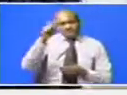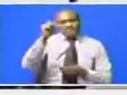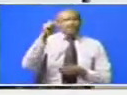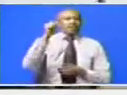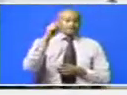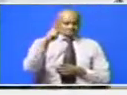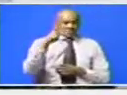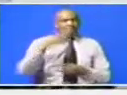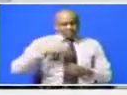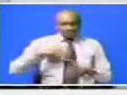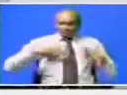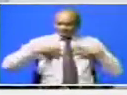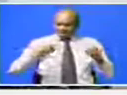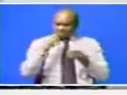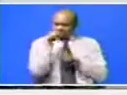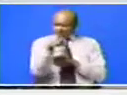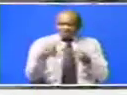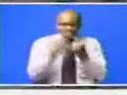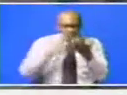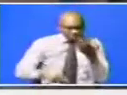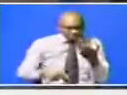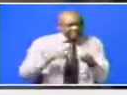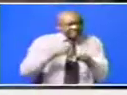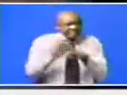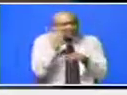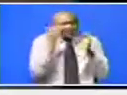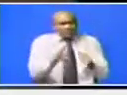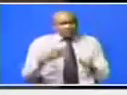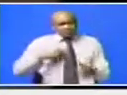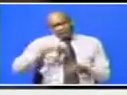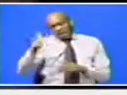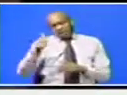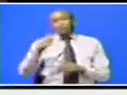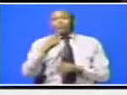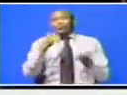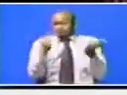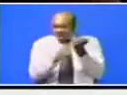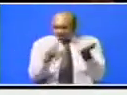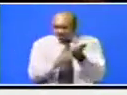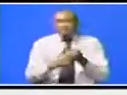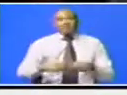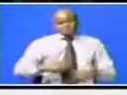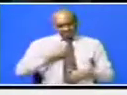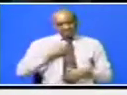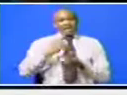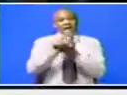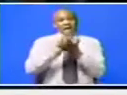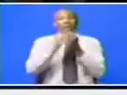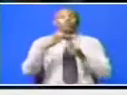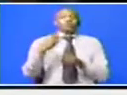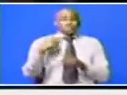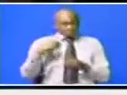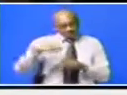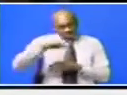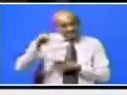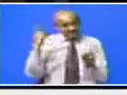wa afya wanadai kisa hiki kiliripotiwa baada ya mgonjwa kutoka taifa jirani la Uganda kutembelea daktari wa kitamaduni katika kijiji cha